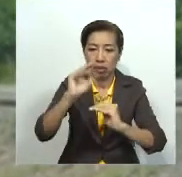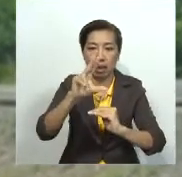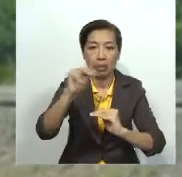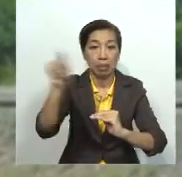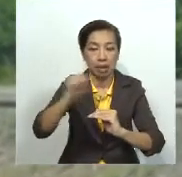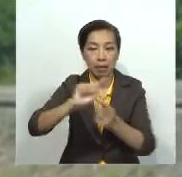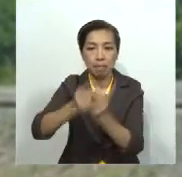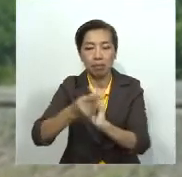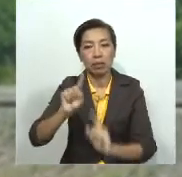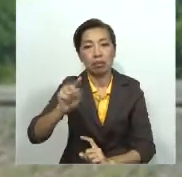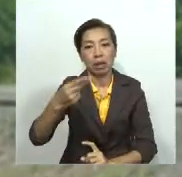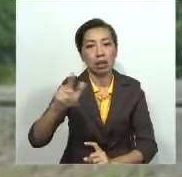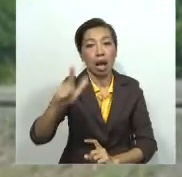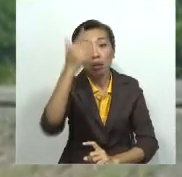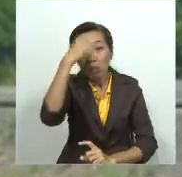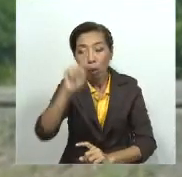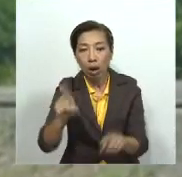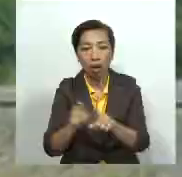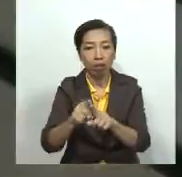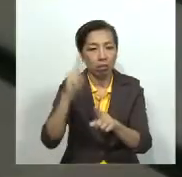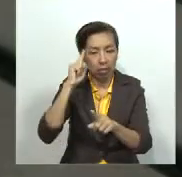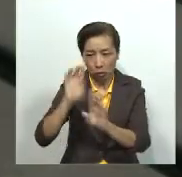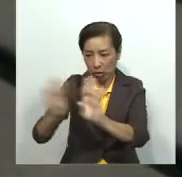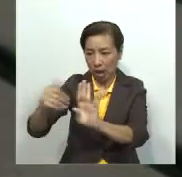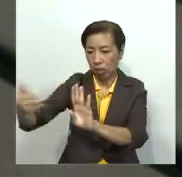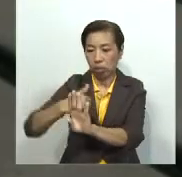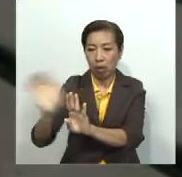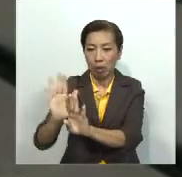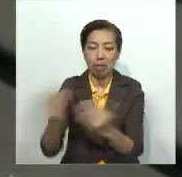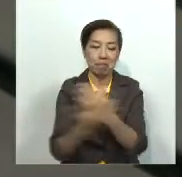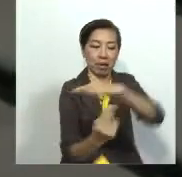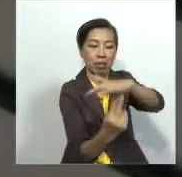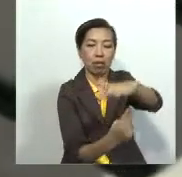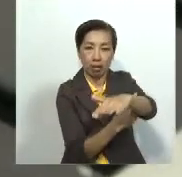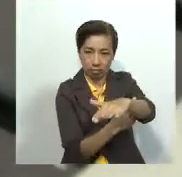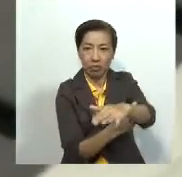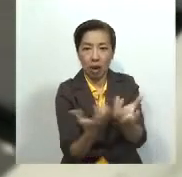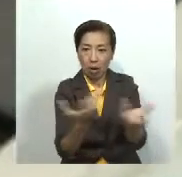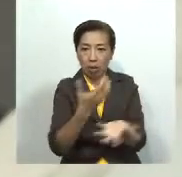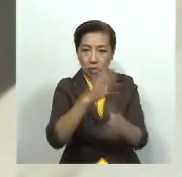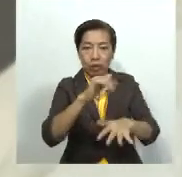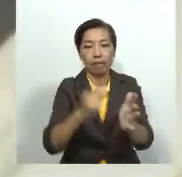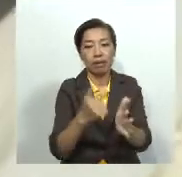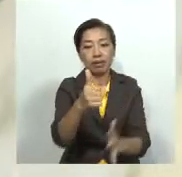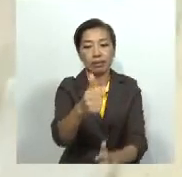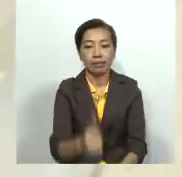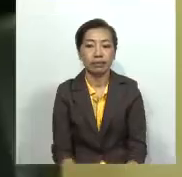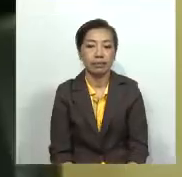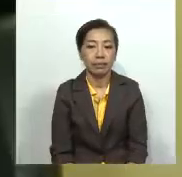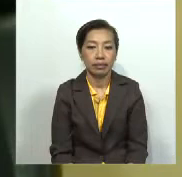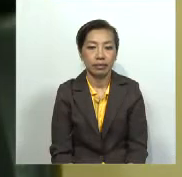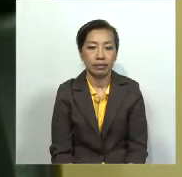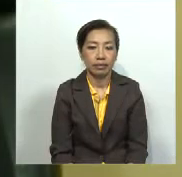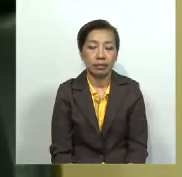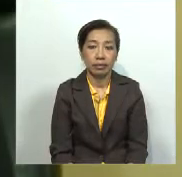บาทครับเพราะว่าจะแก้ไขปัญหาเรื่องการจราจรที่ติดขัดอย่างหนักของด่านถาวรบ้านคลองลึกไปได้ครับ